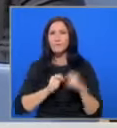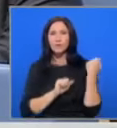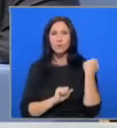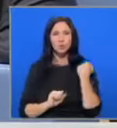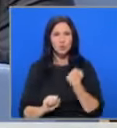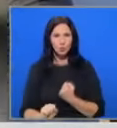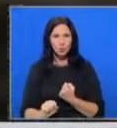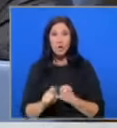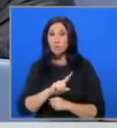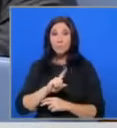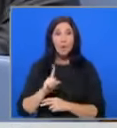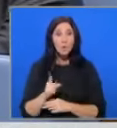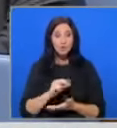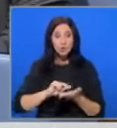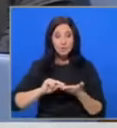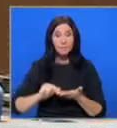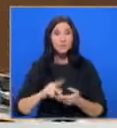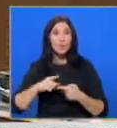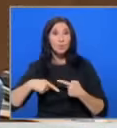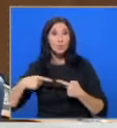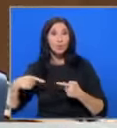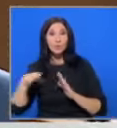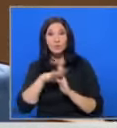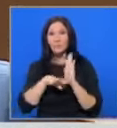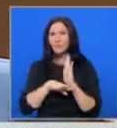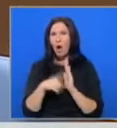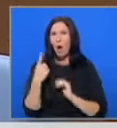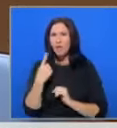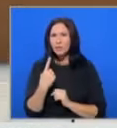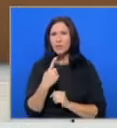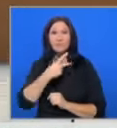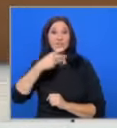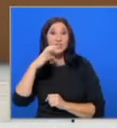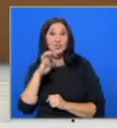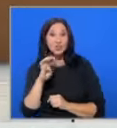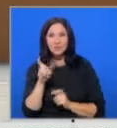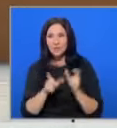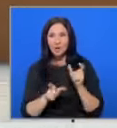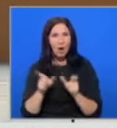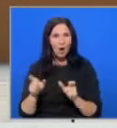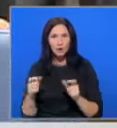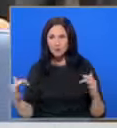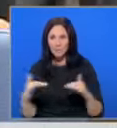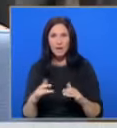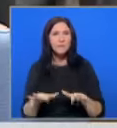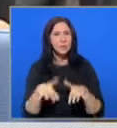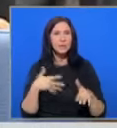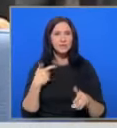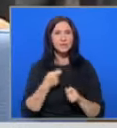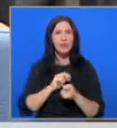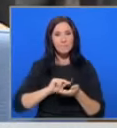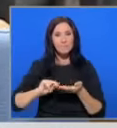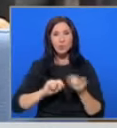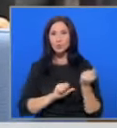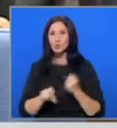Конституцията. Не можете да напишете процедурните правила. Едни 240 хора са събрали в парламента и искат да пишат Конституция, ама не